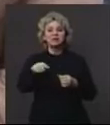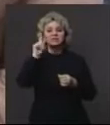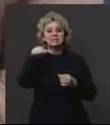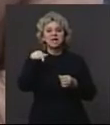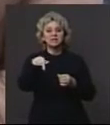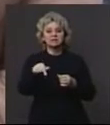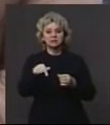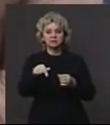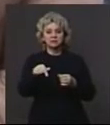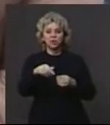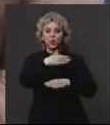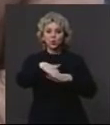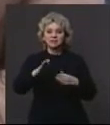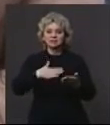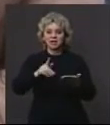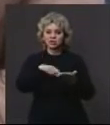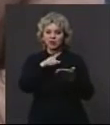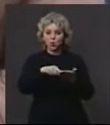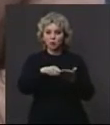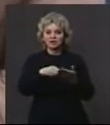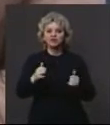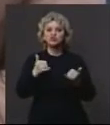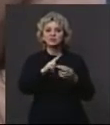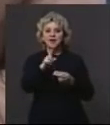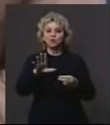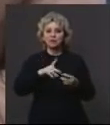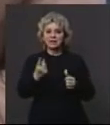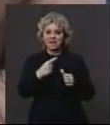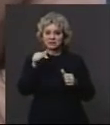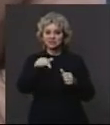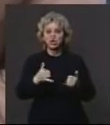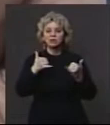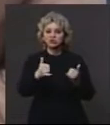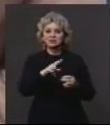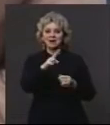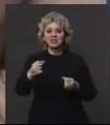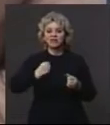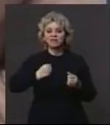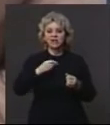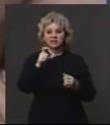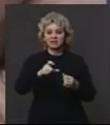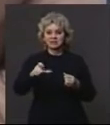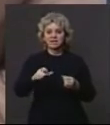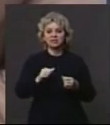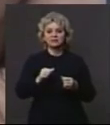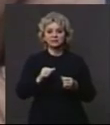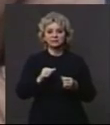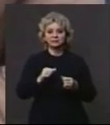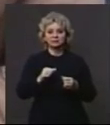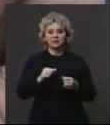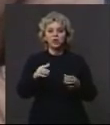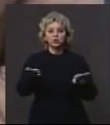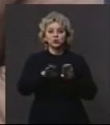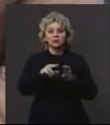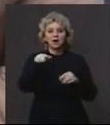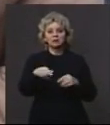знаете улицы нашего города, в честь кого были названы? Вот в честь каких военных солдат? Ну, вот